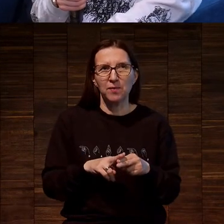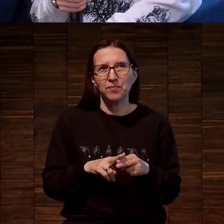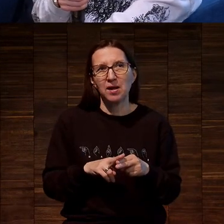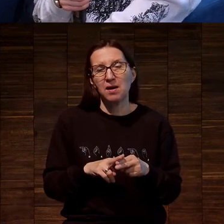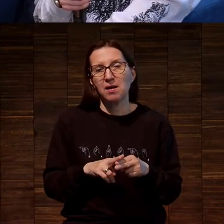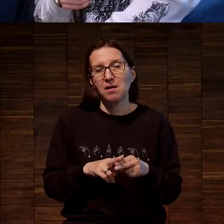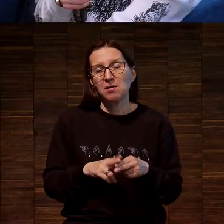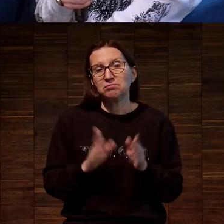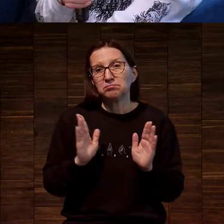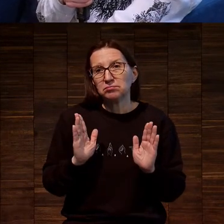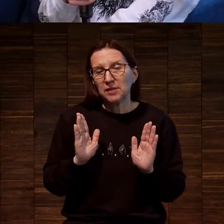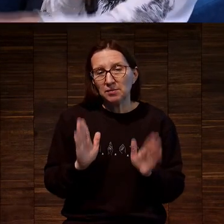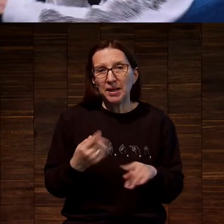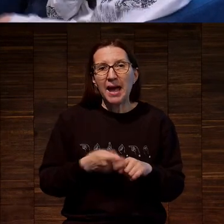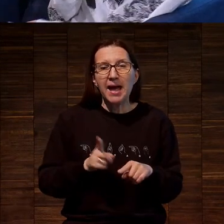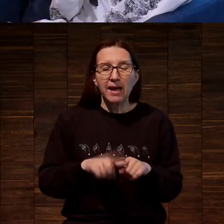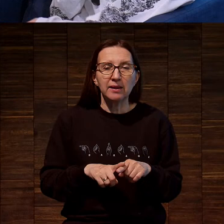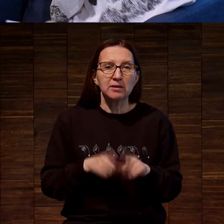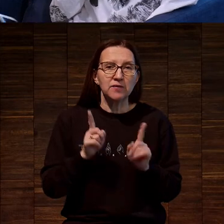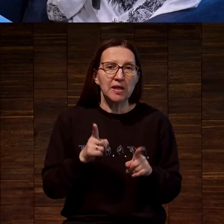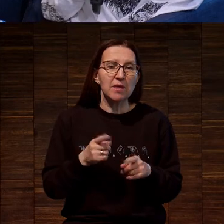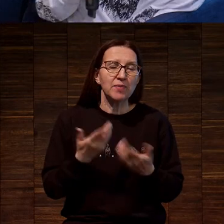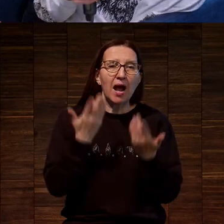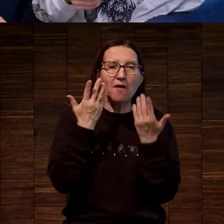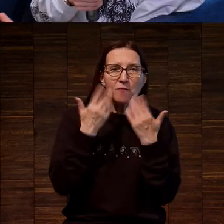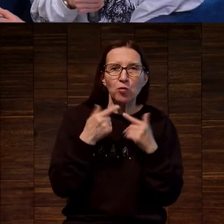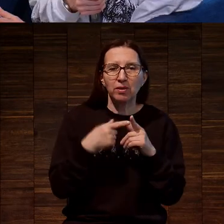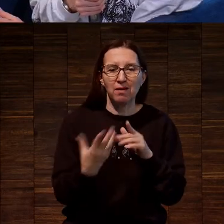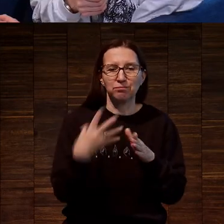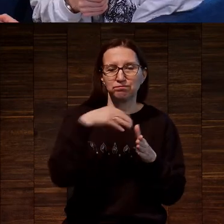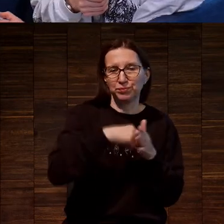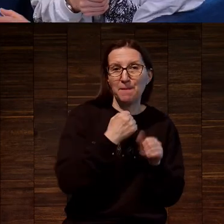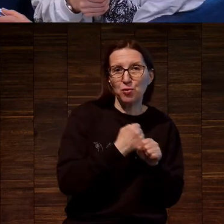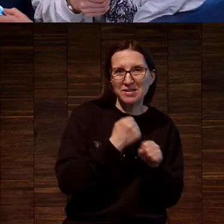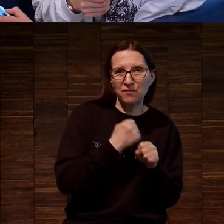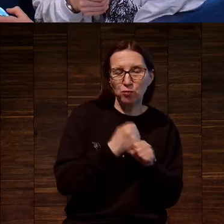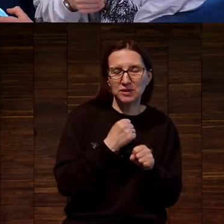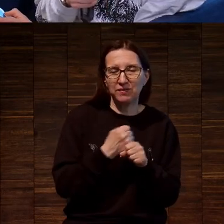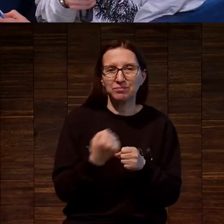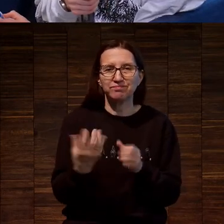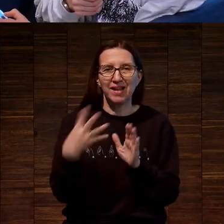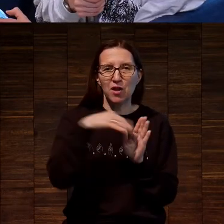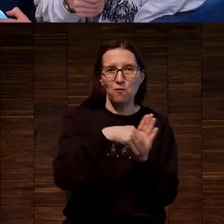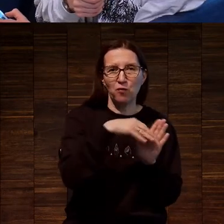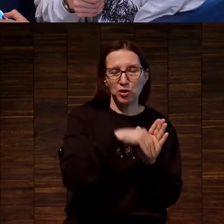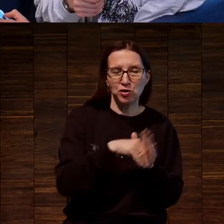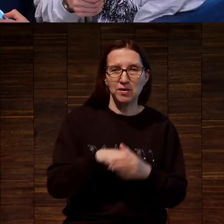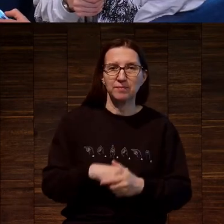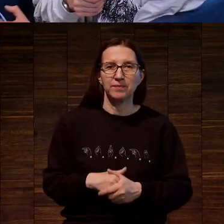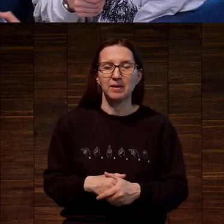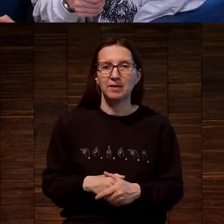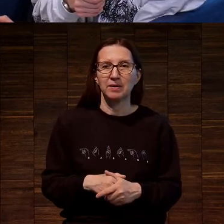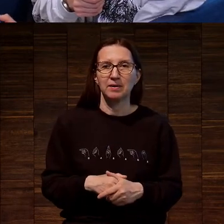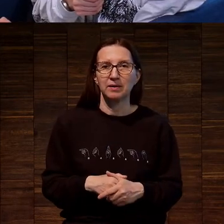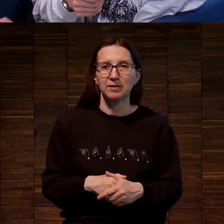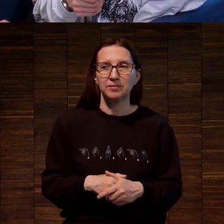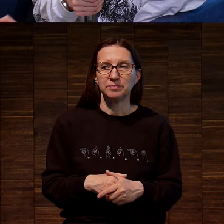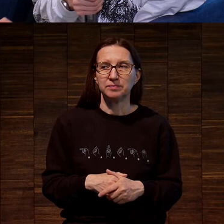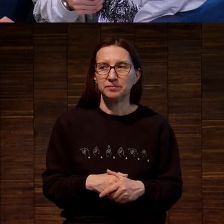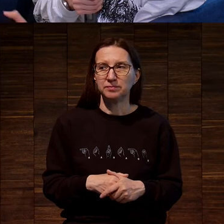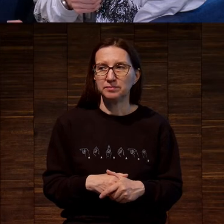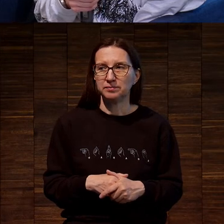режим комфортного художественного производства и вовлечения. Настя, Надя, можешь полистать, пожалуйста? Да, конечно.